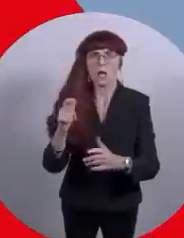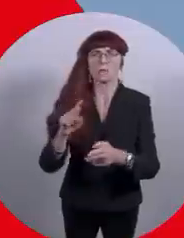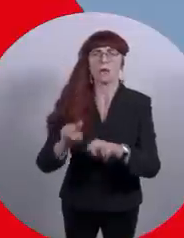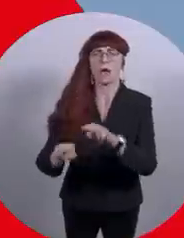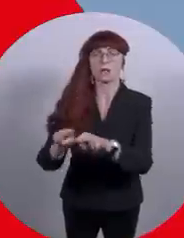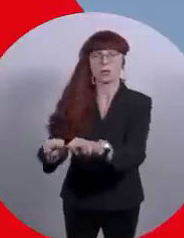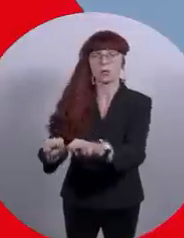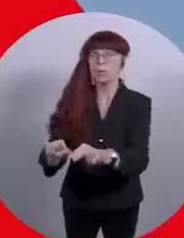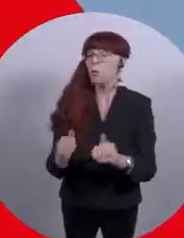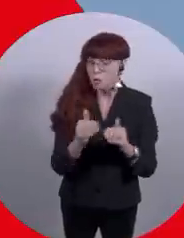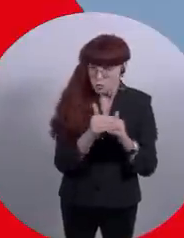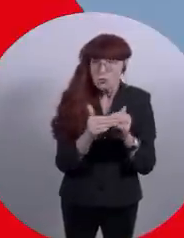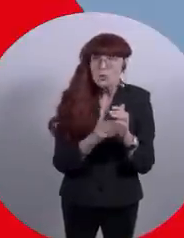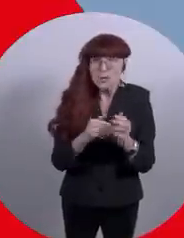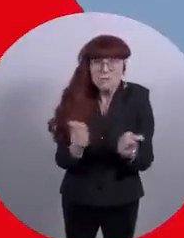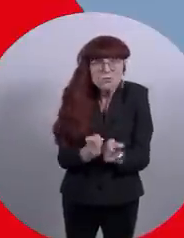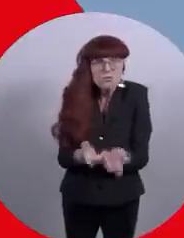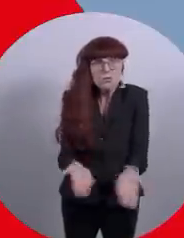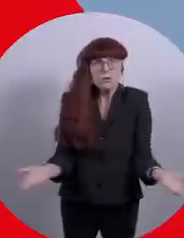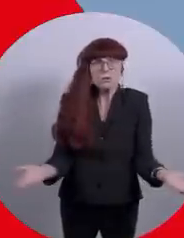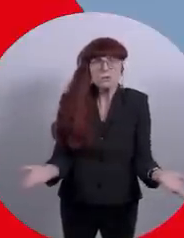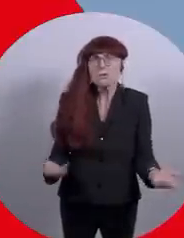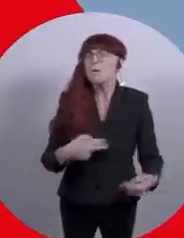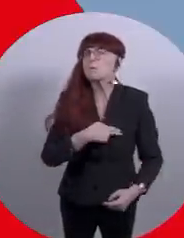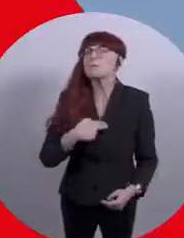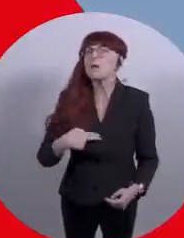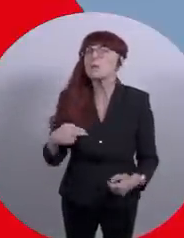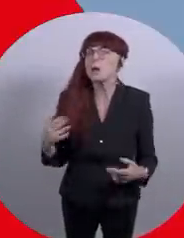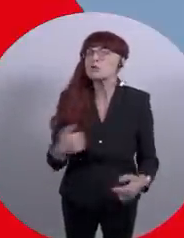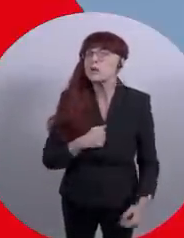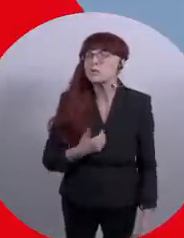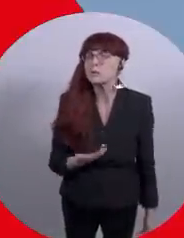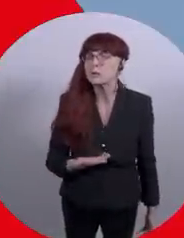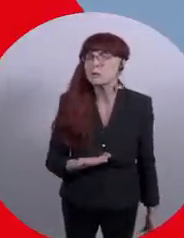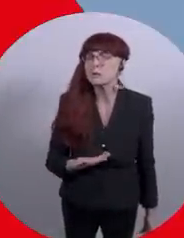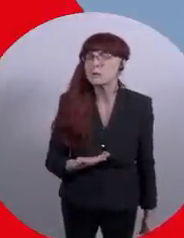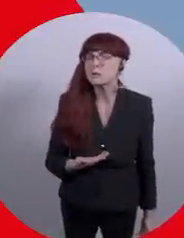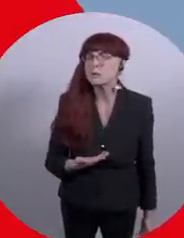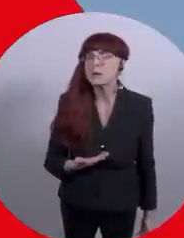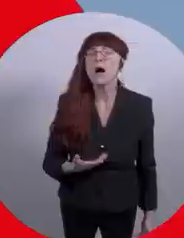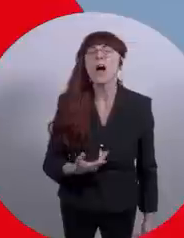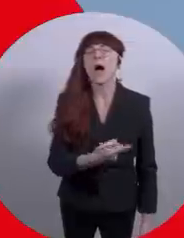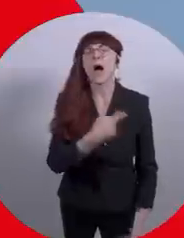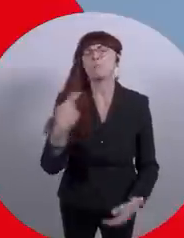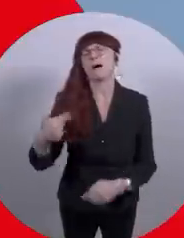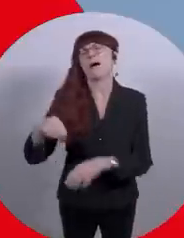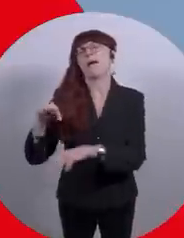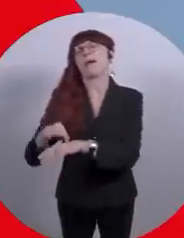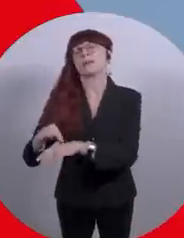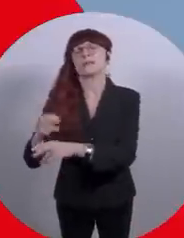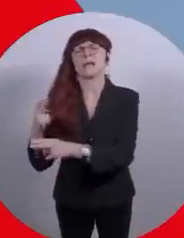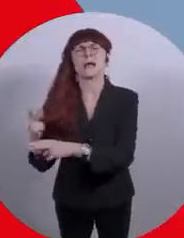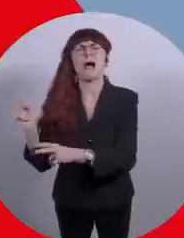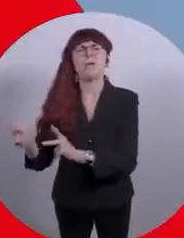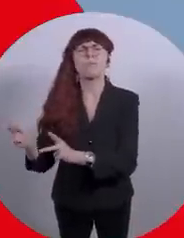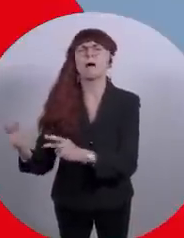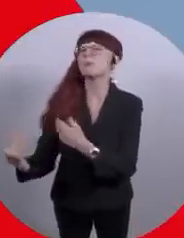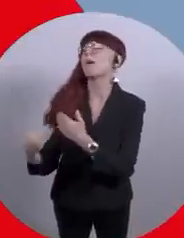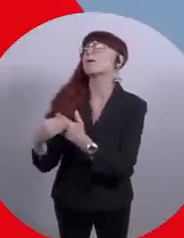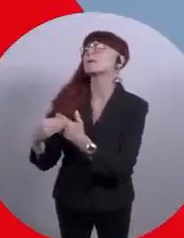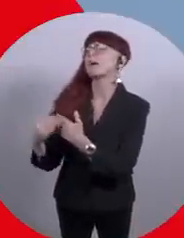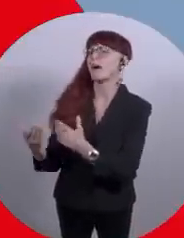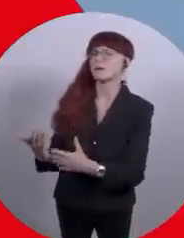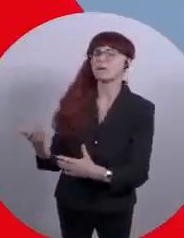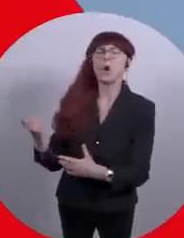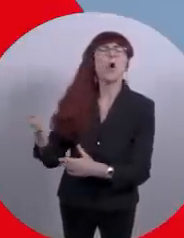das System funktioniert nicht das was uns eigentlich immer die Ärztekammer erzählt dann